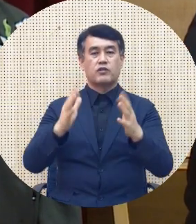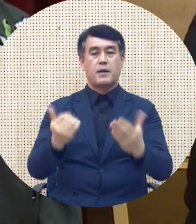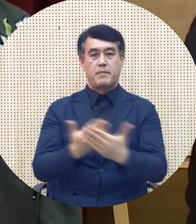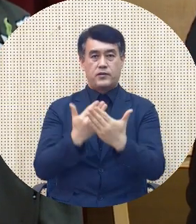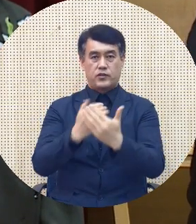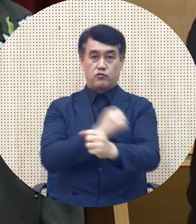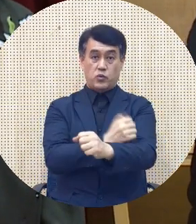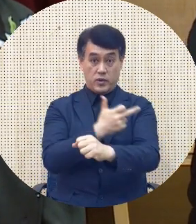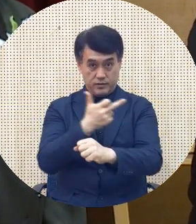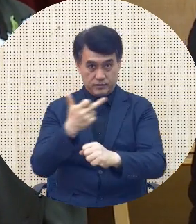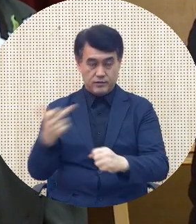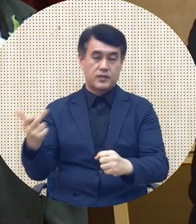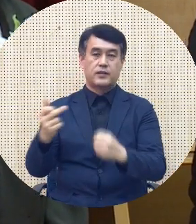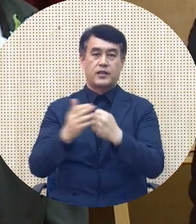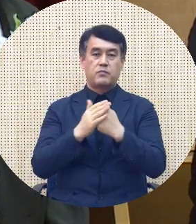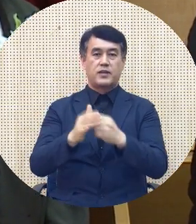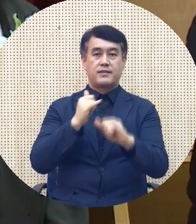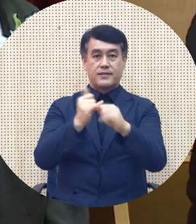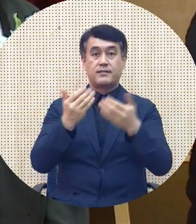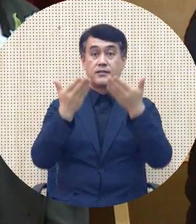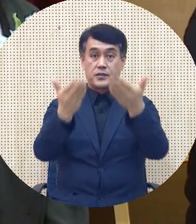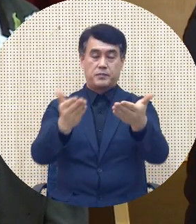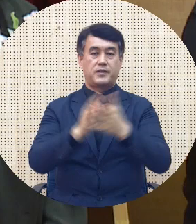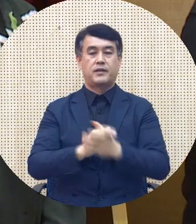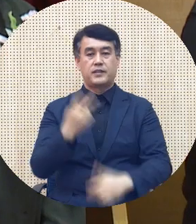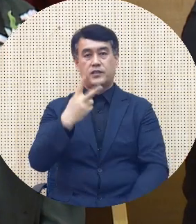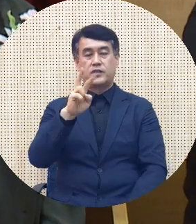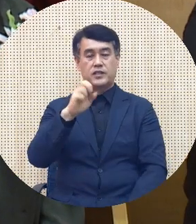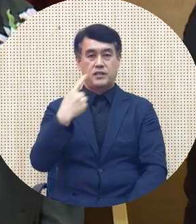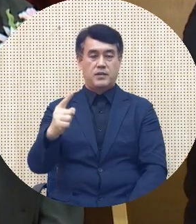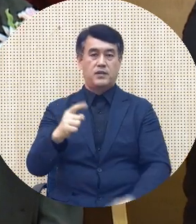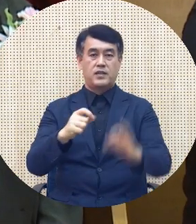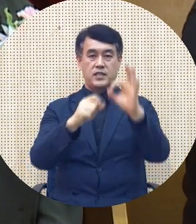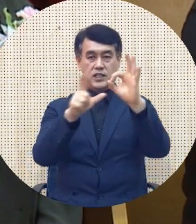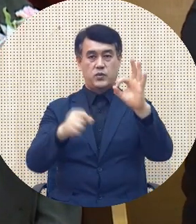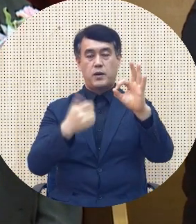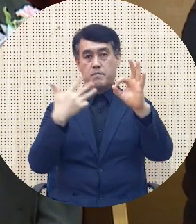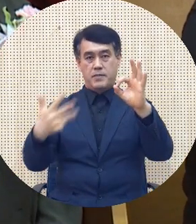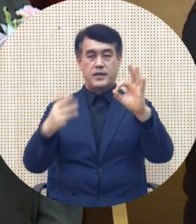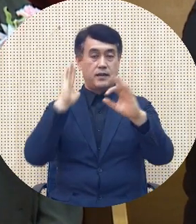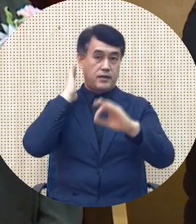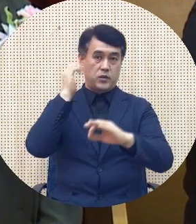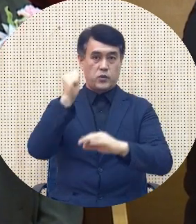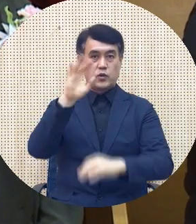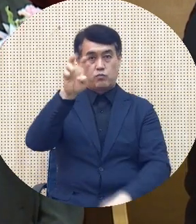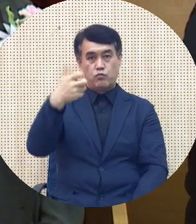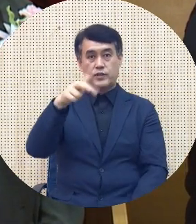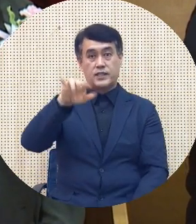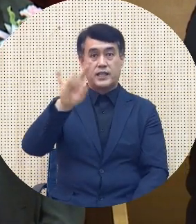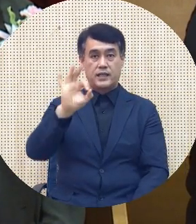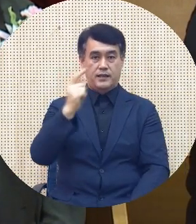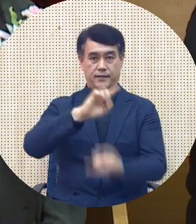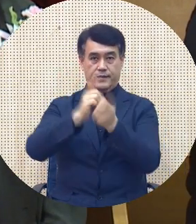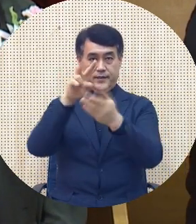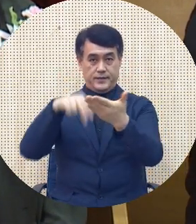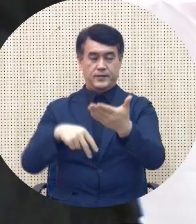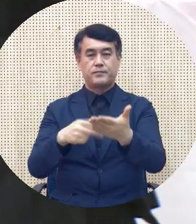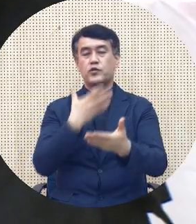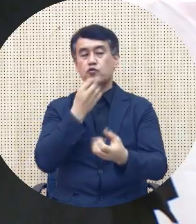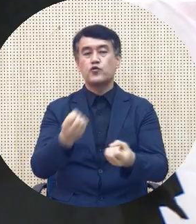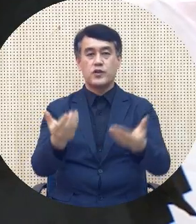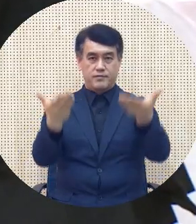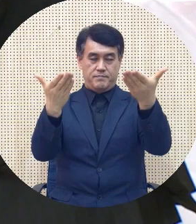발전에 이바지한 공로가 크므로 이에 표창합니다. 2021년 10월 8일 대통령 문재인 대독.